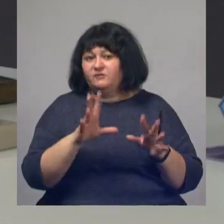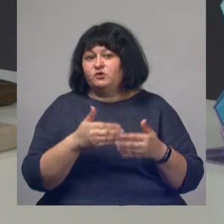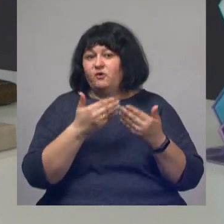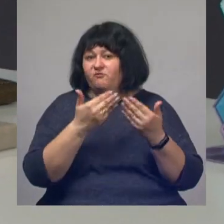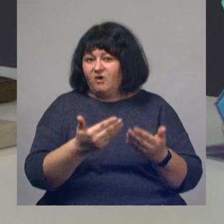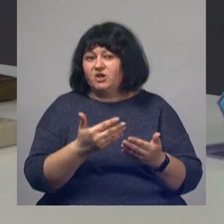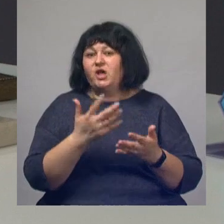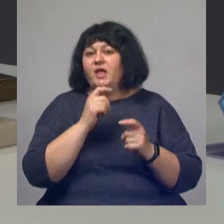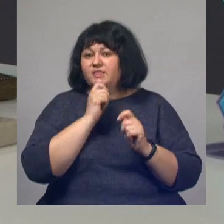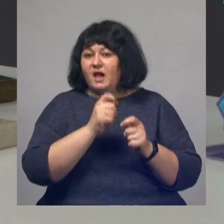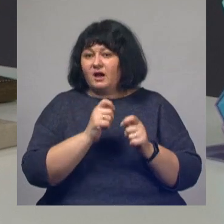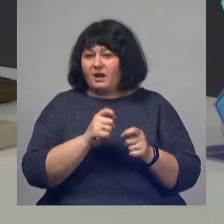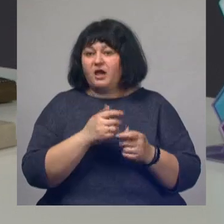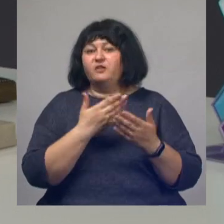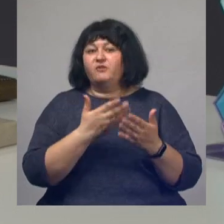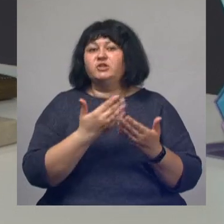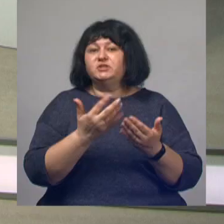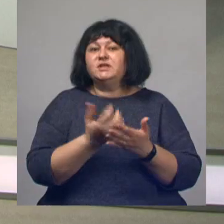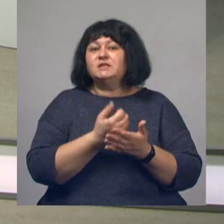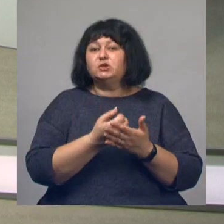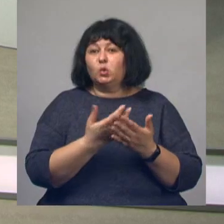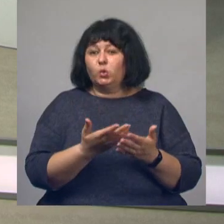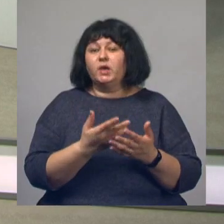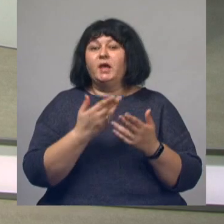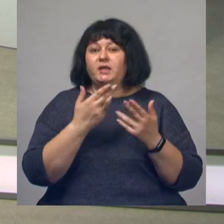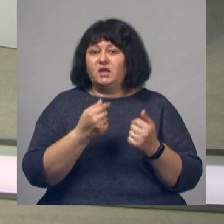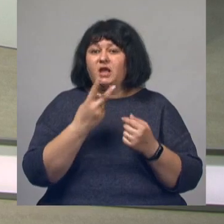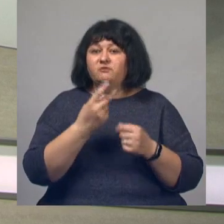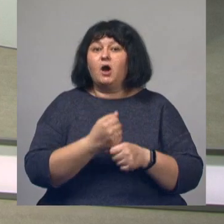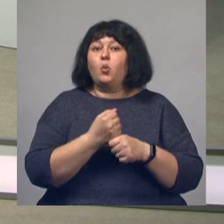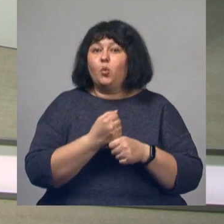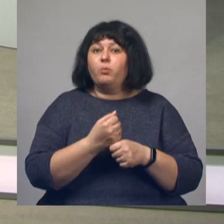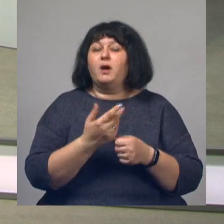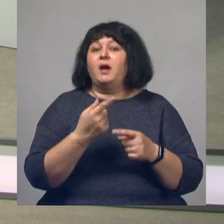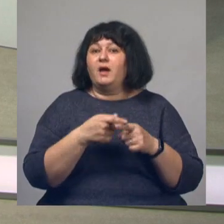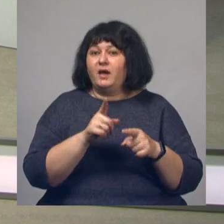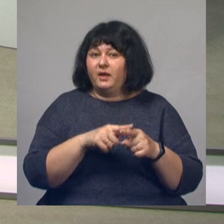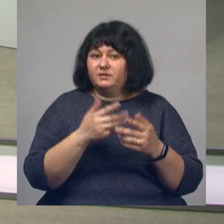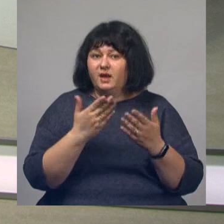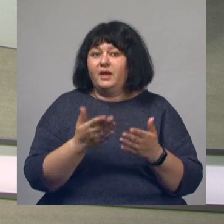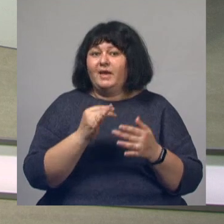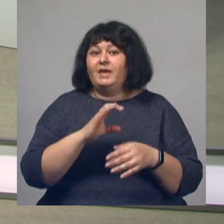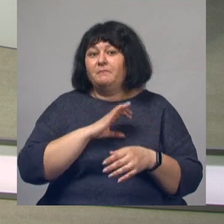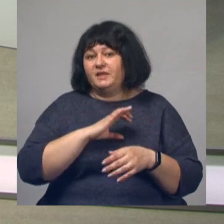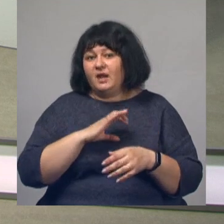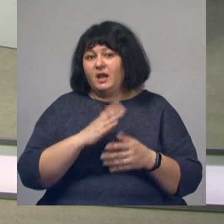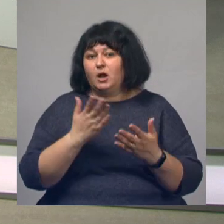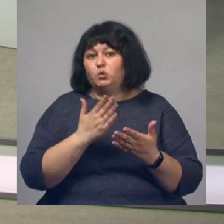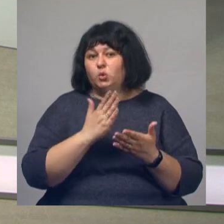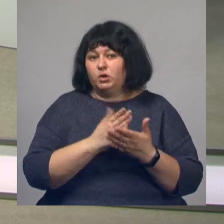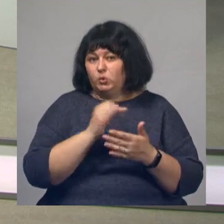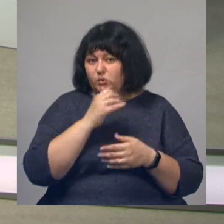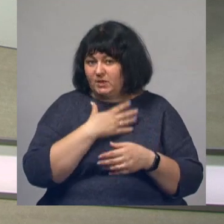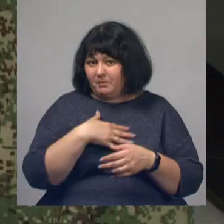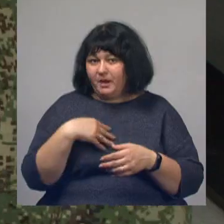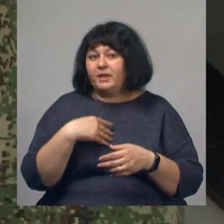ней награды, да, ваши с ней заслуги. Совершенно верно. Вот два кубка, которые стоят, это значит и медали, которые висят у нее на шее, это